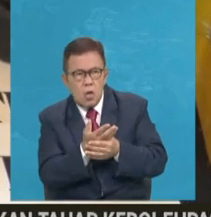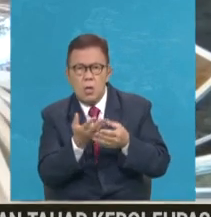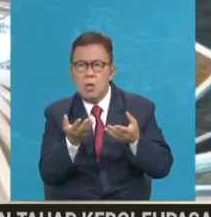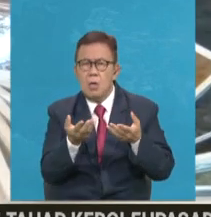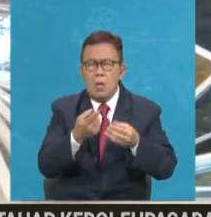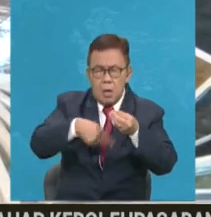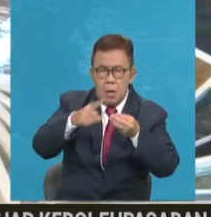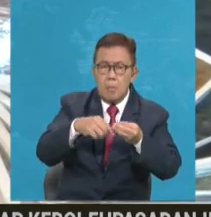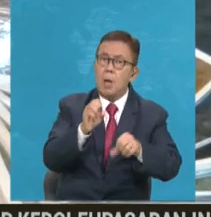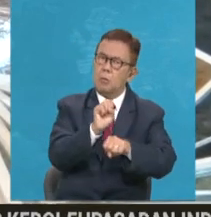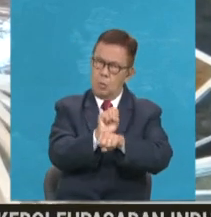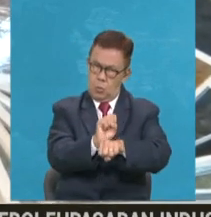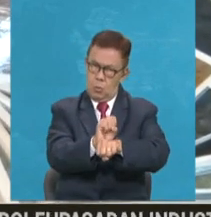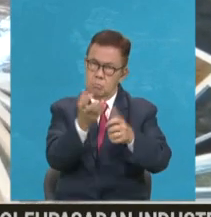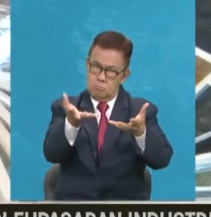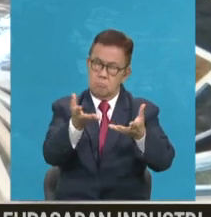dan peserta